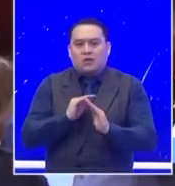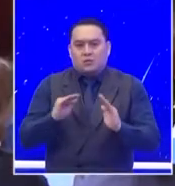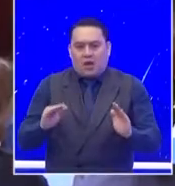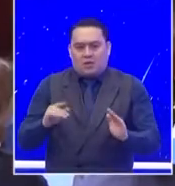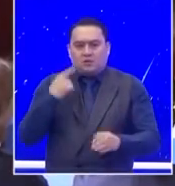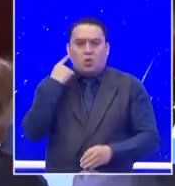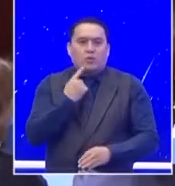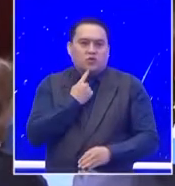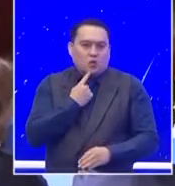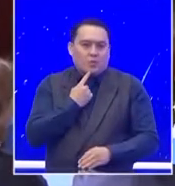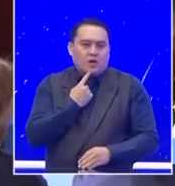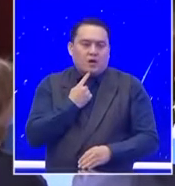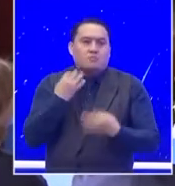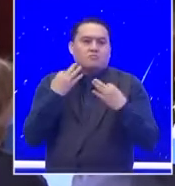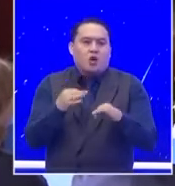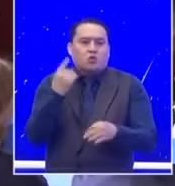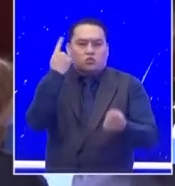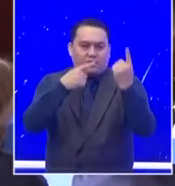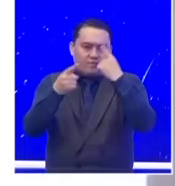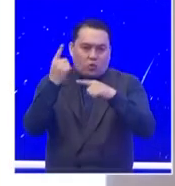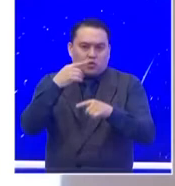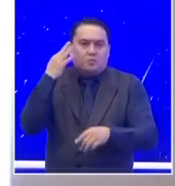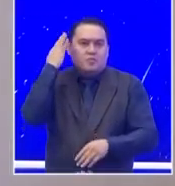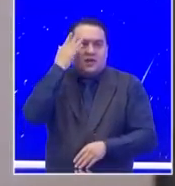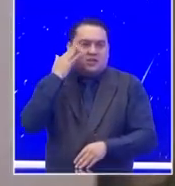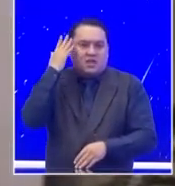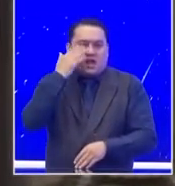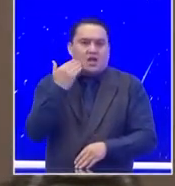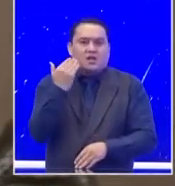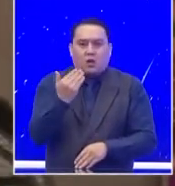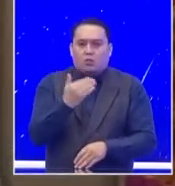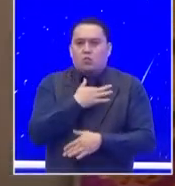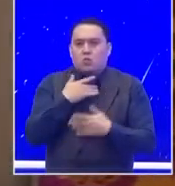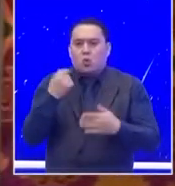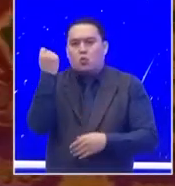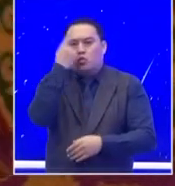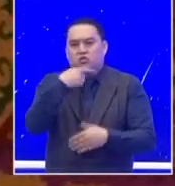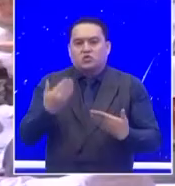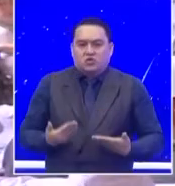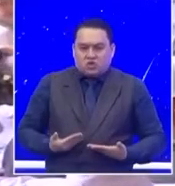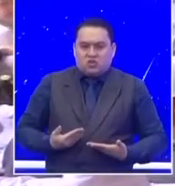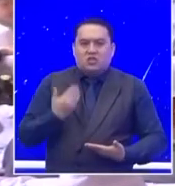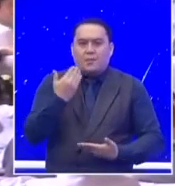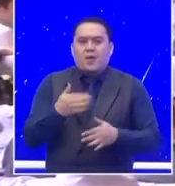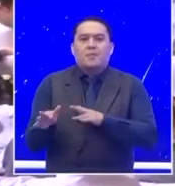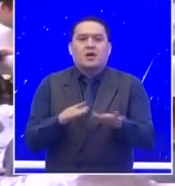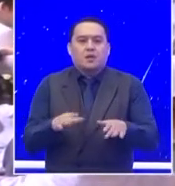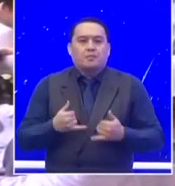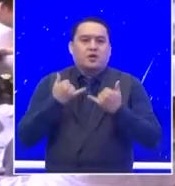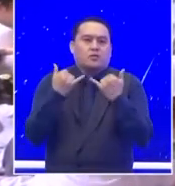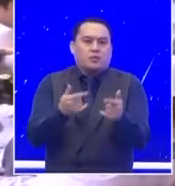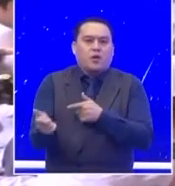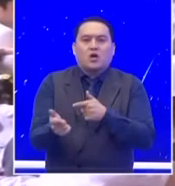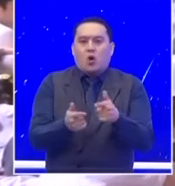с нарушением слуха, позволив им прикоснуться к творчеству мыслителя, много узнать из его биографии. Мероприятие